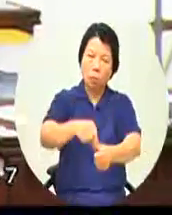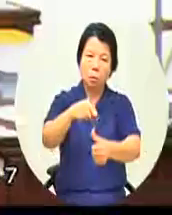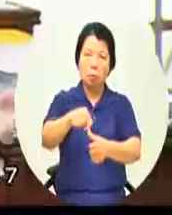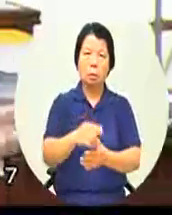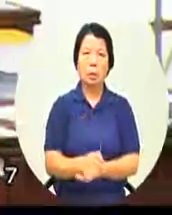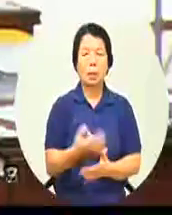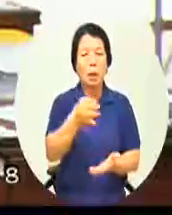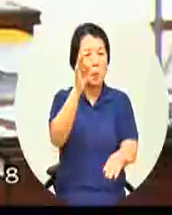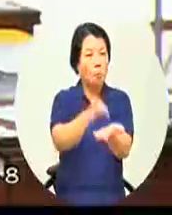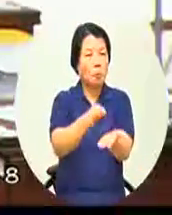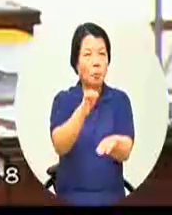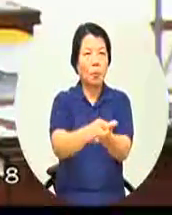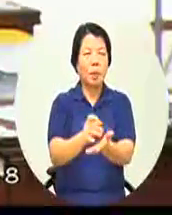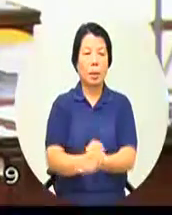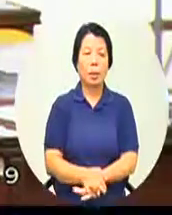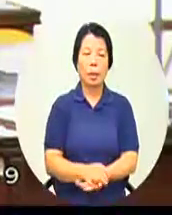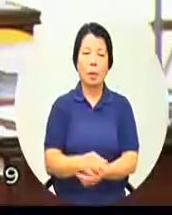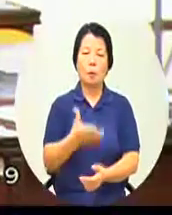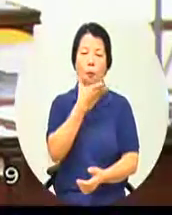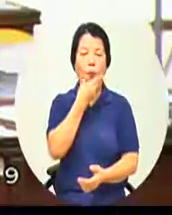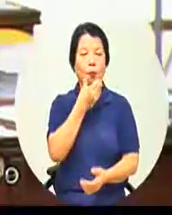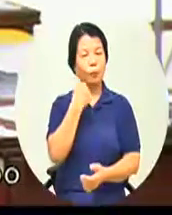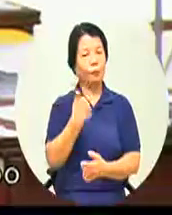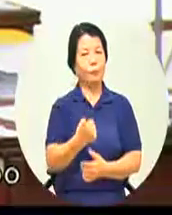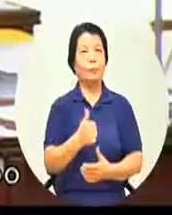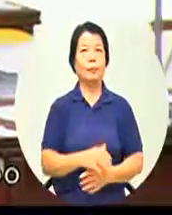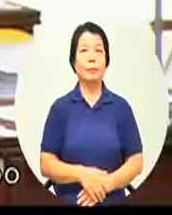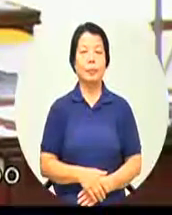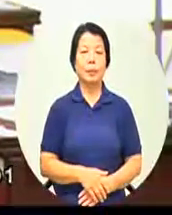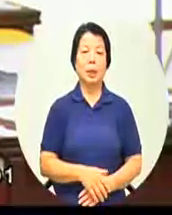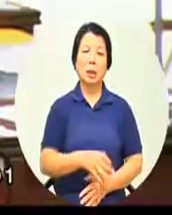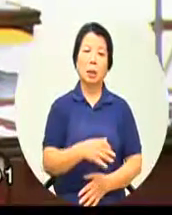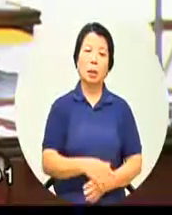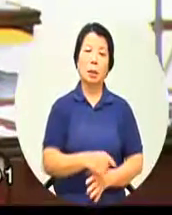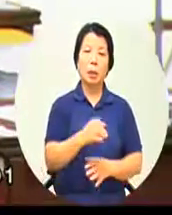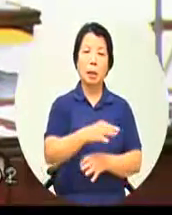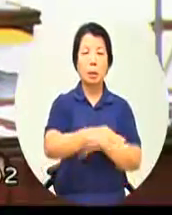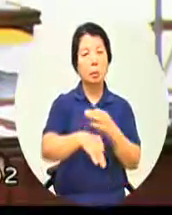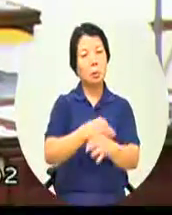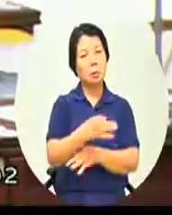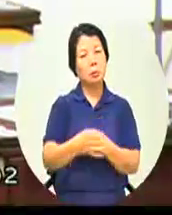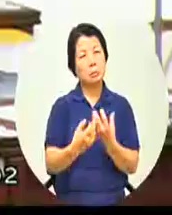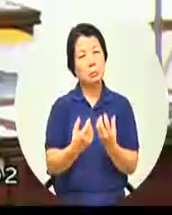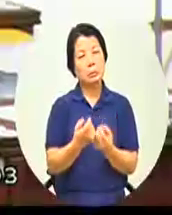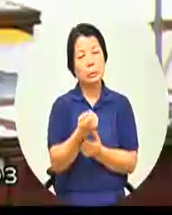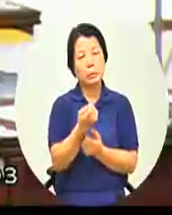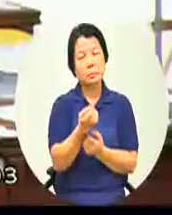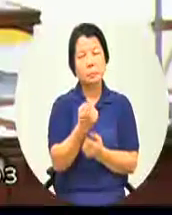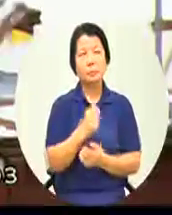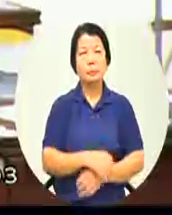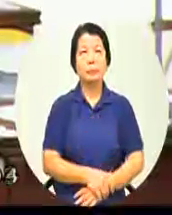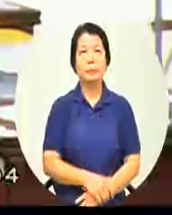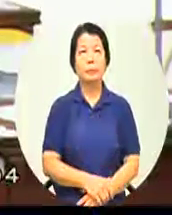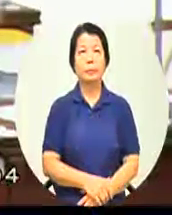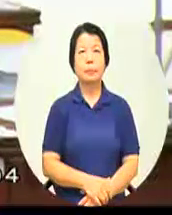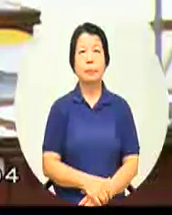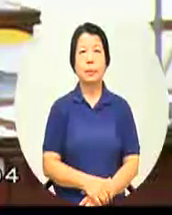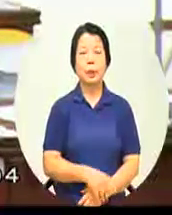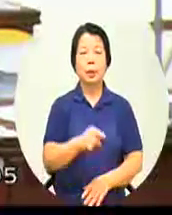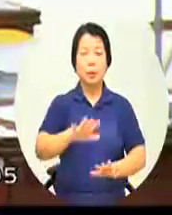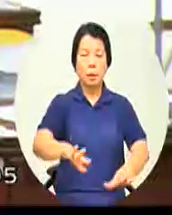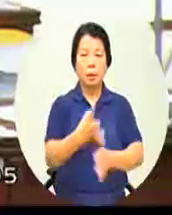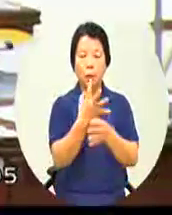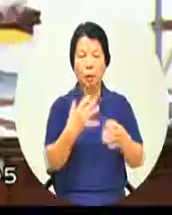用少嘛，管顾佫袂歹嘛。哦，是不是安尼？啊，伊的经济负担袂起嘛。哦，在这个方面，对不对？吼，就是讲这是一个数字